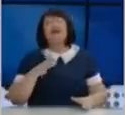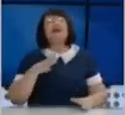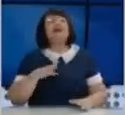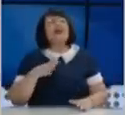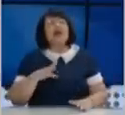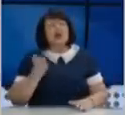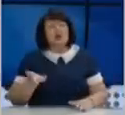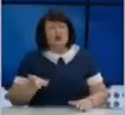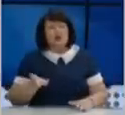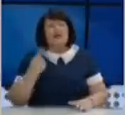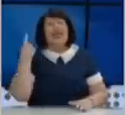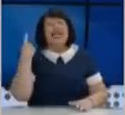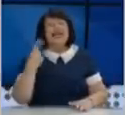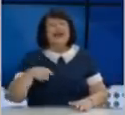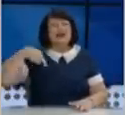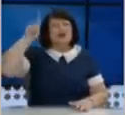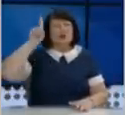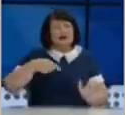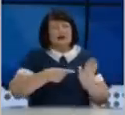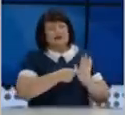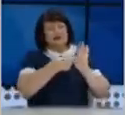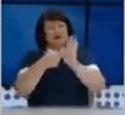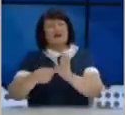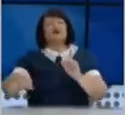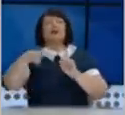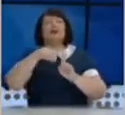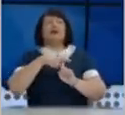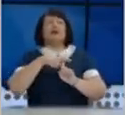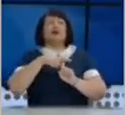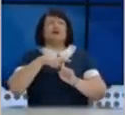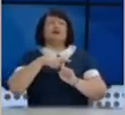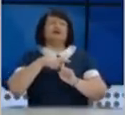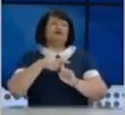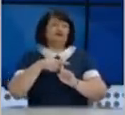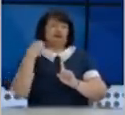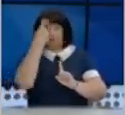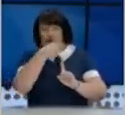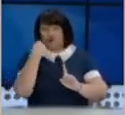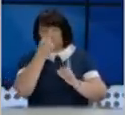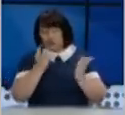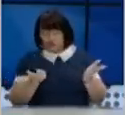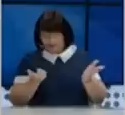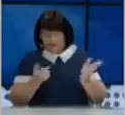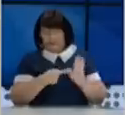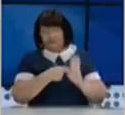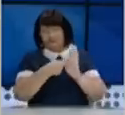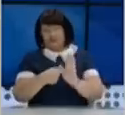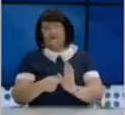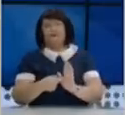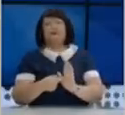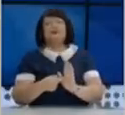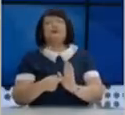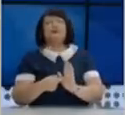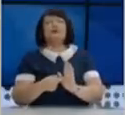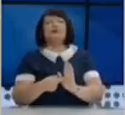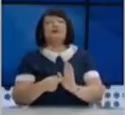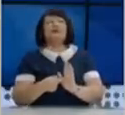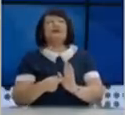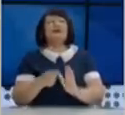πρώτες 100 ημέρες να δείξουν ένα θετικό πρόσωπο. Ένα πρόσωπο για να επιβεβαιώσουν αυτό που λέει ο